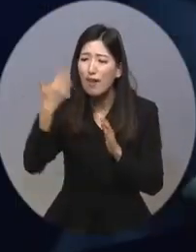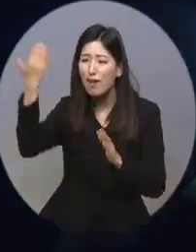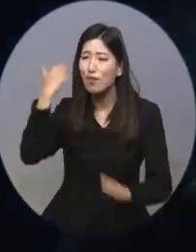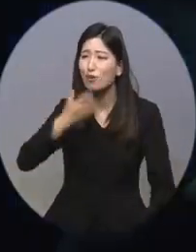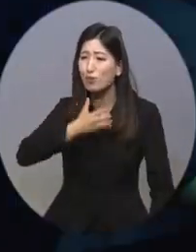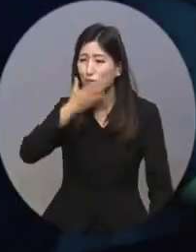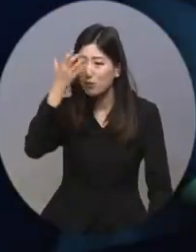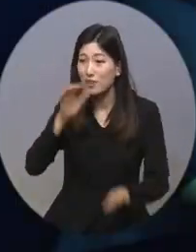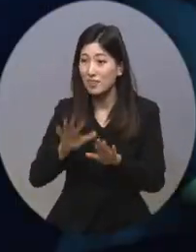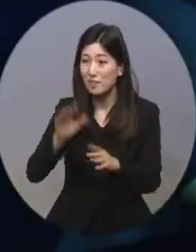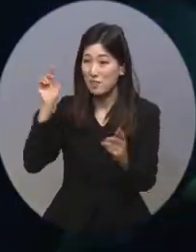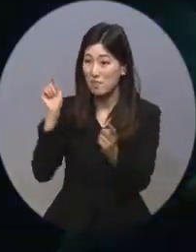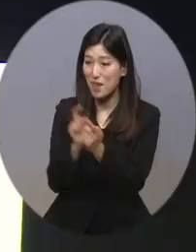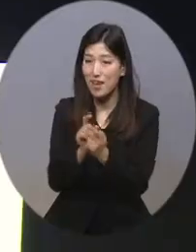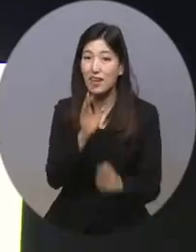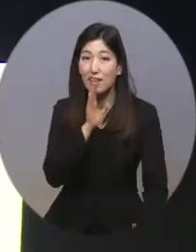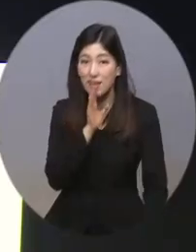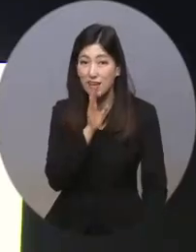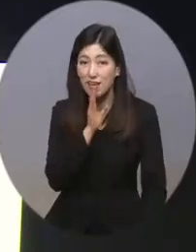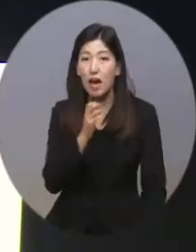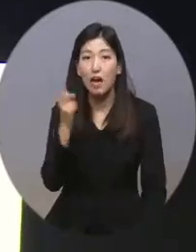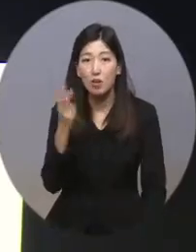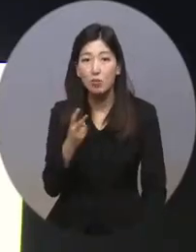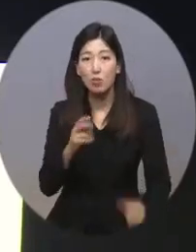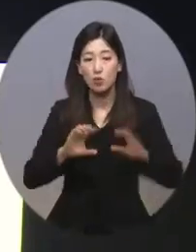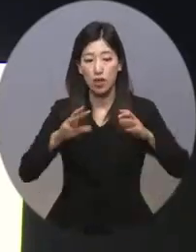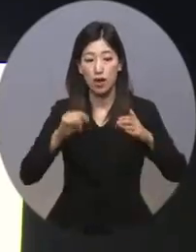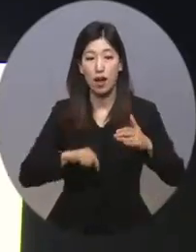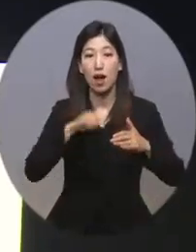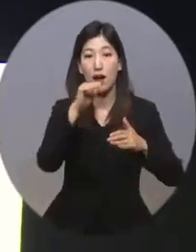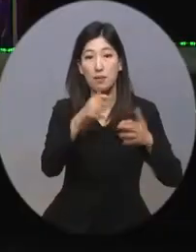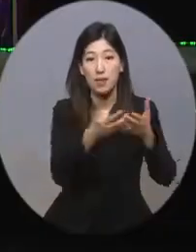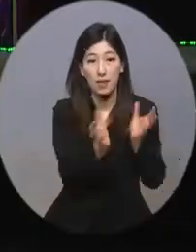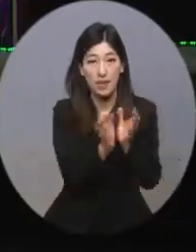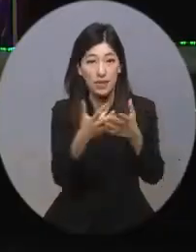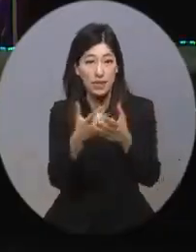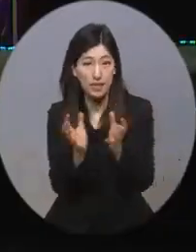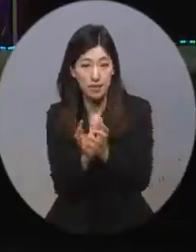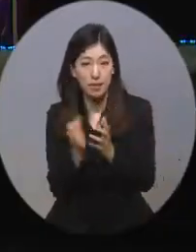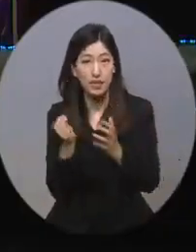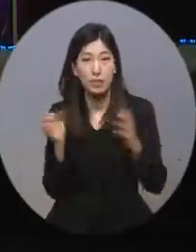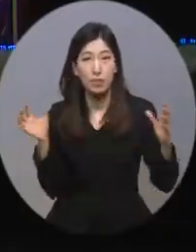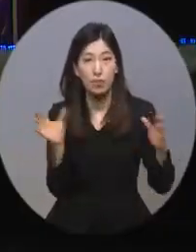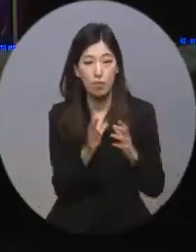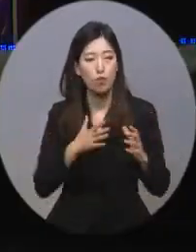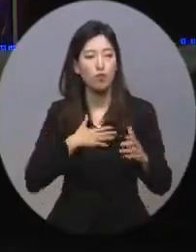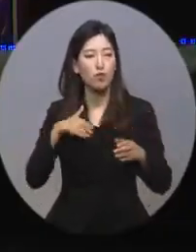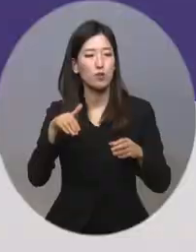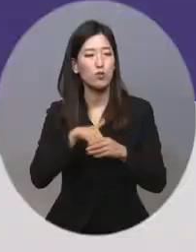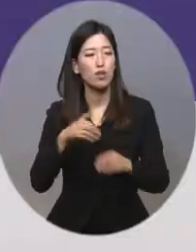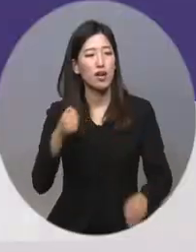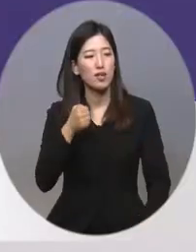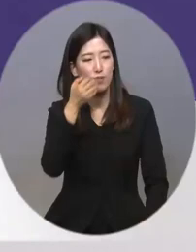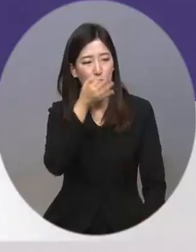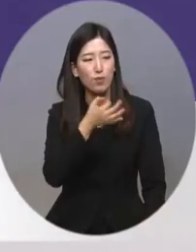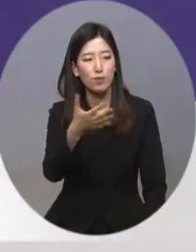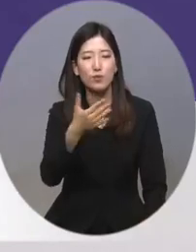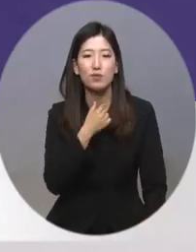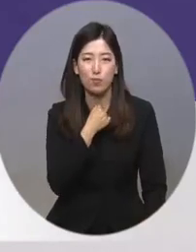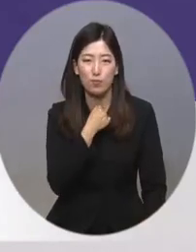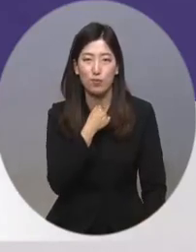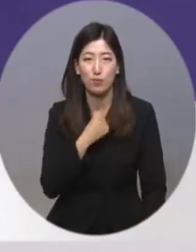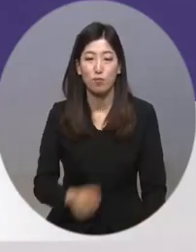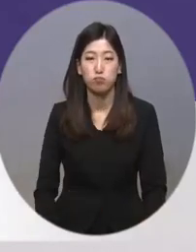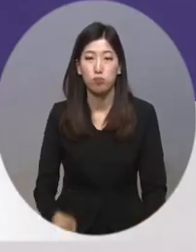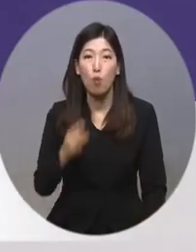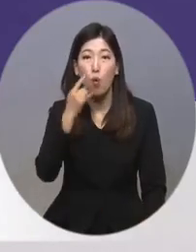나아가 국내외 단체와 귤을 통해 우리의 문화를 널리 알릴 계획입니다 어머님 들것 훨씬